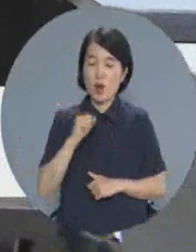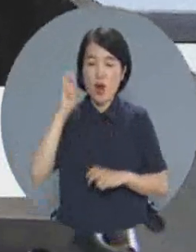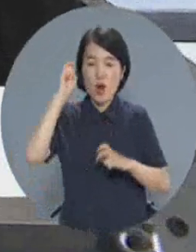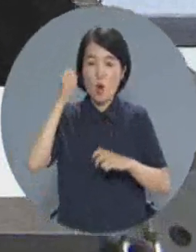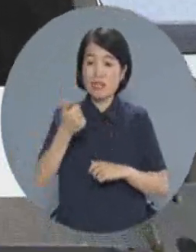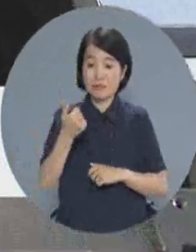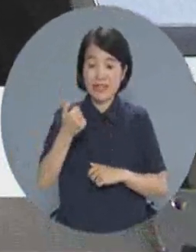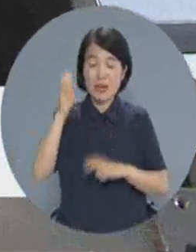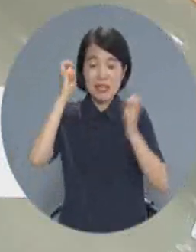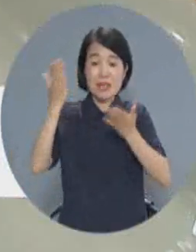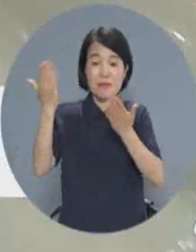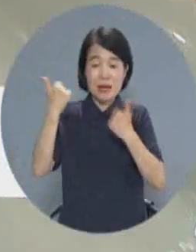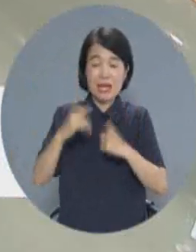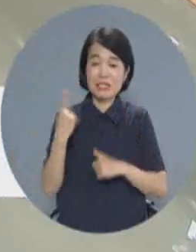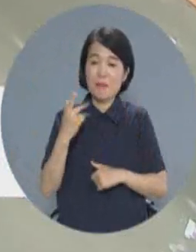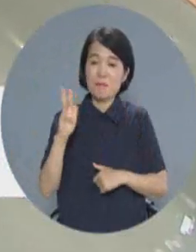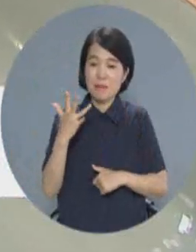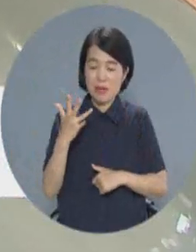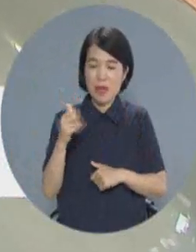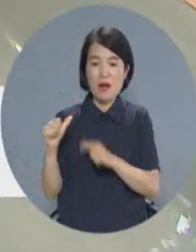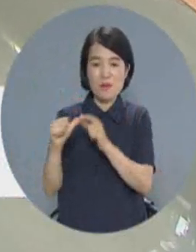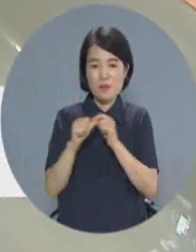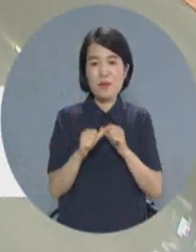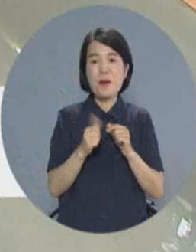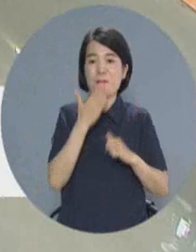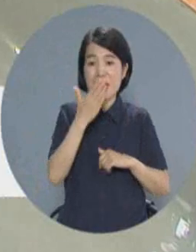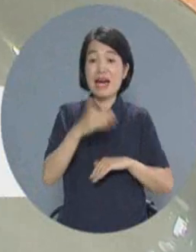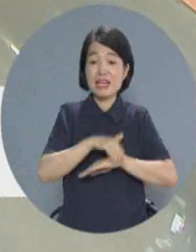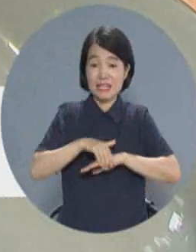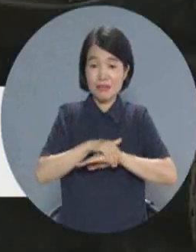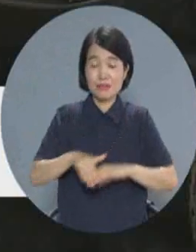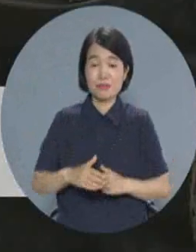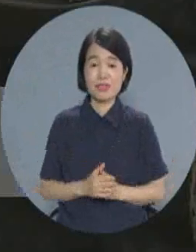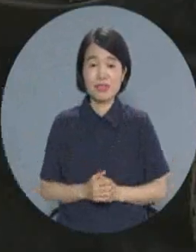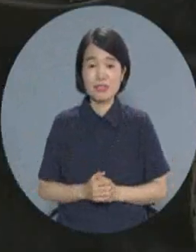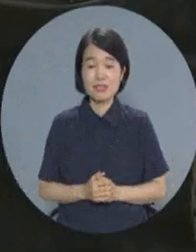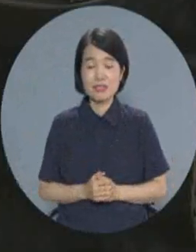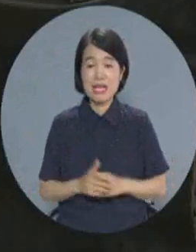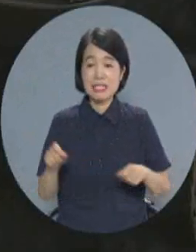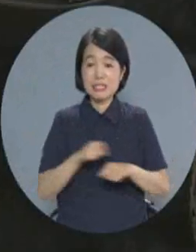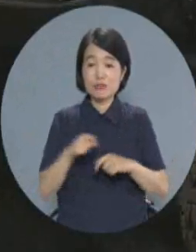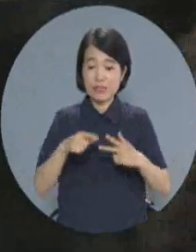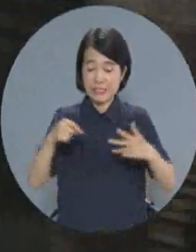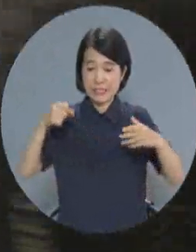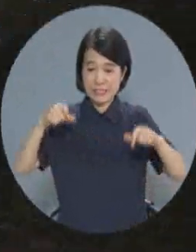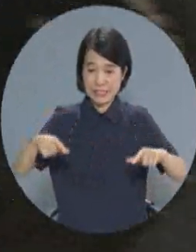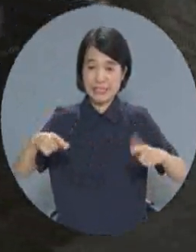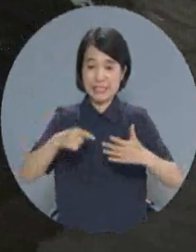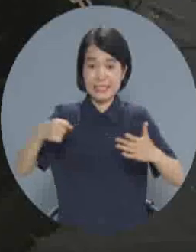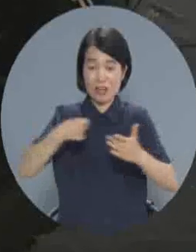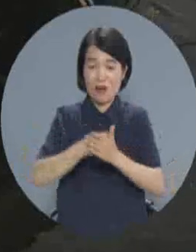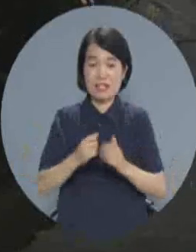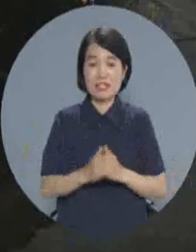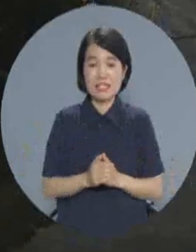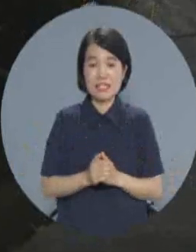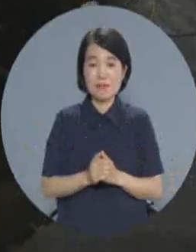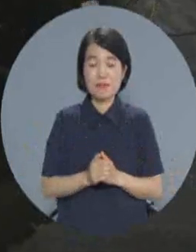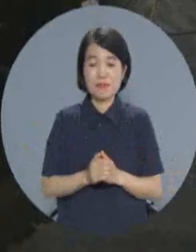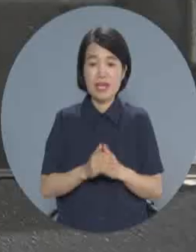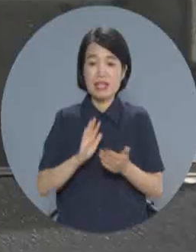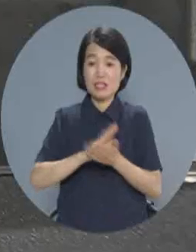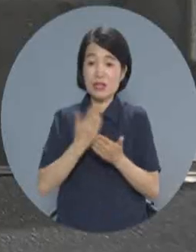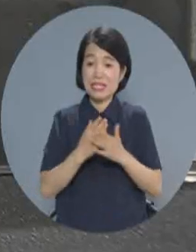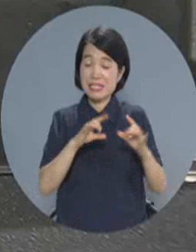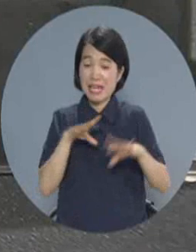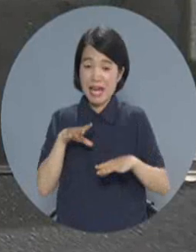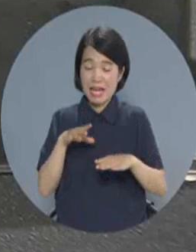유치와 1,800여 명의 고용 창출을 계획하고 있습니다. 특구 지정이 개조 전기차의 전진 기지이자